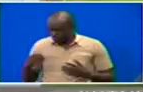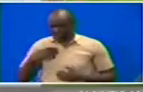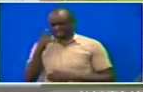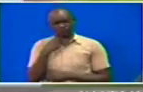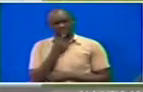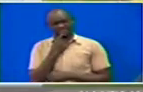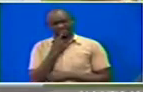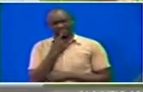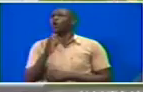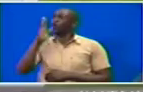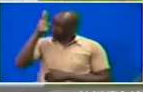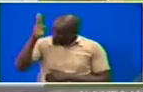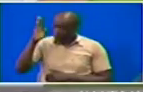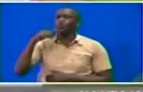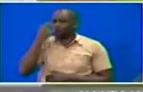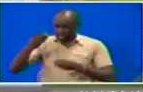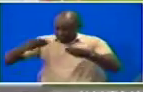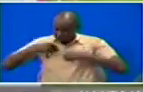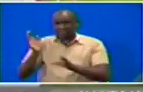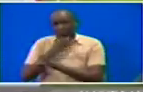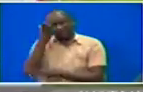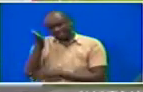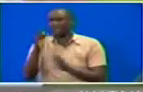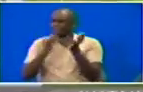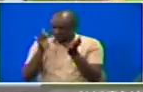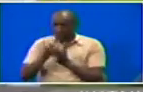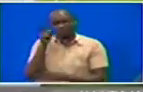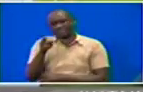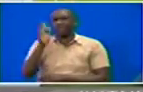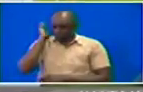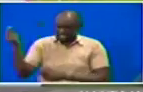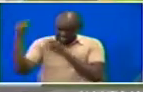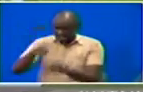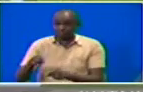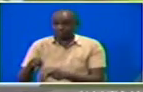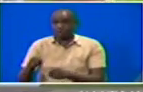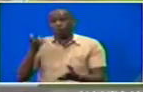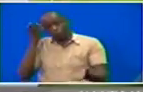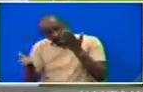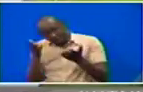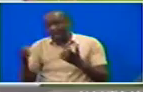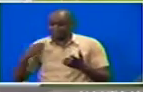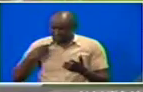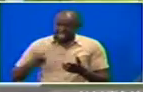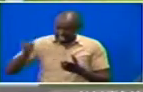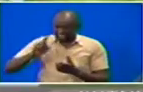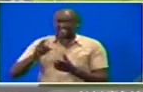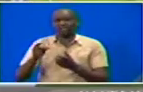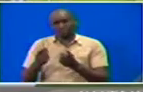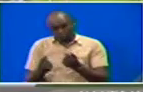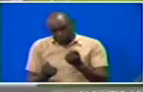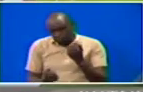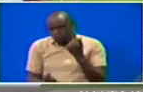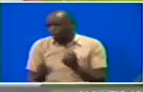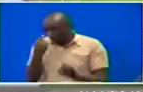ninajiambia kwamba Mungu ambaye alinipea nyimbo ni Mungu wa Biblia. Atajitokeza hata kama ni kushusha moto ndio nyimbo zifikie